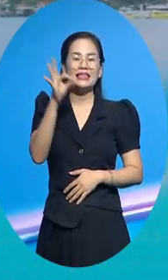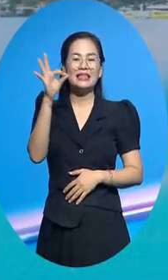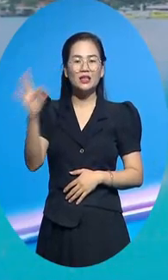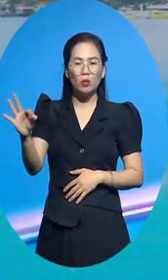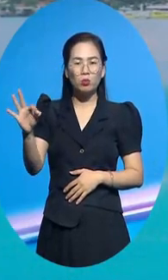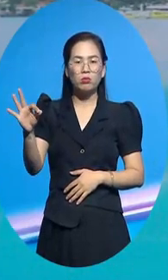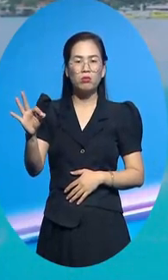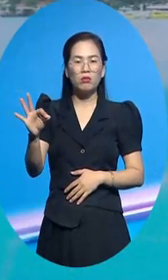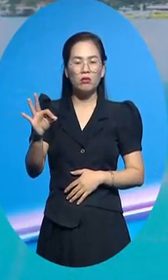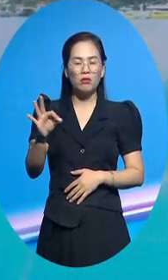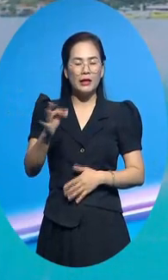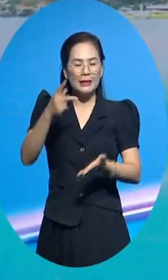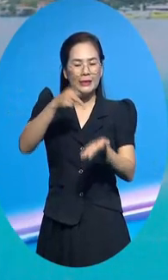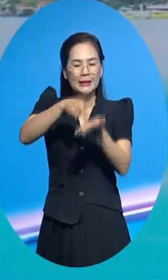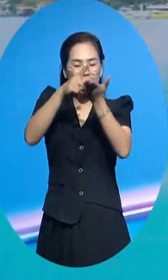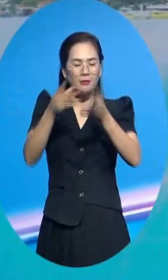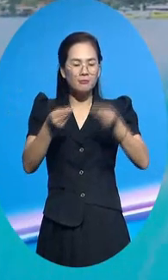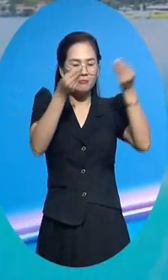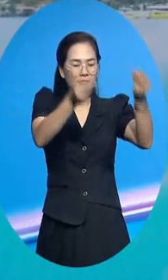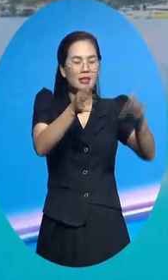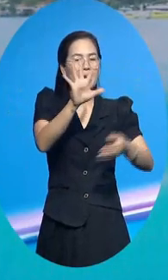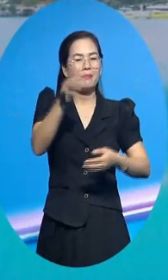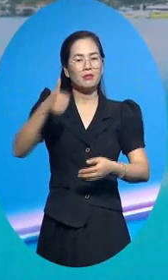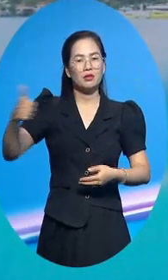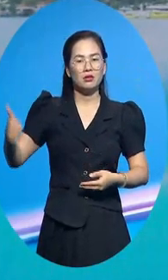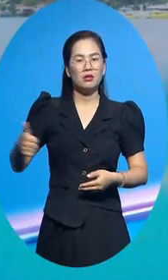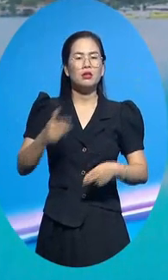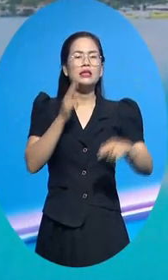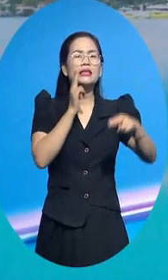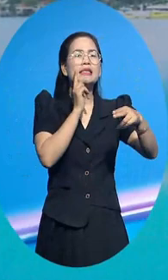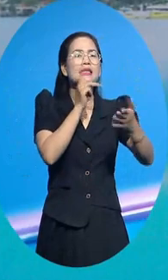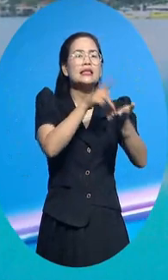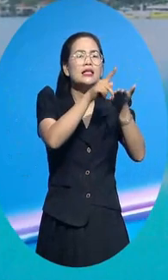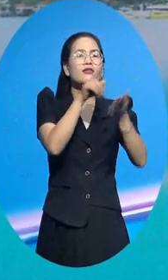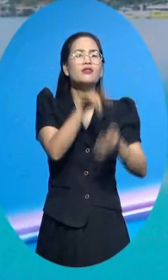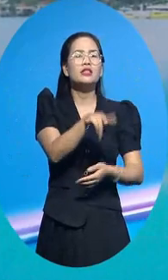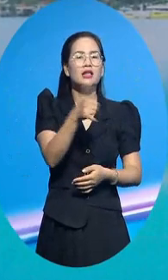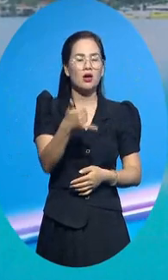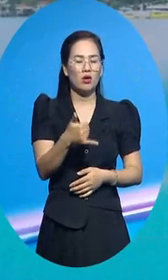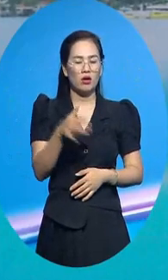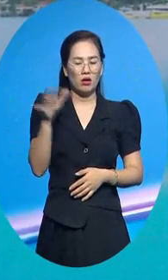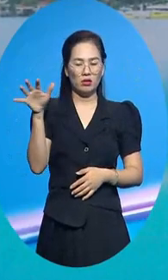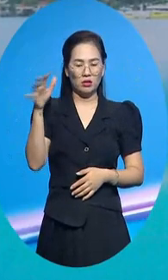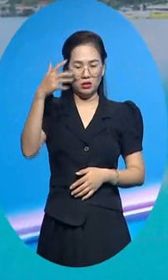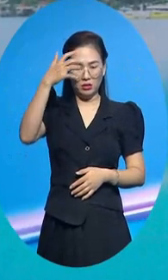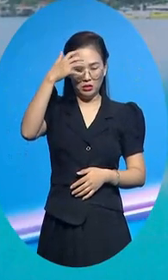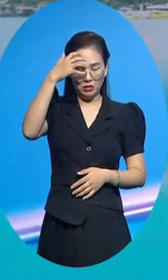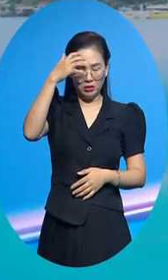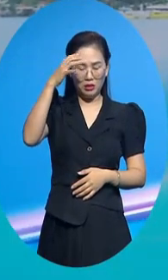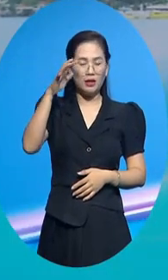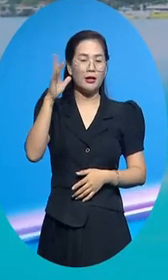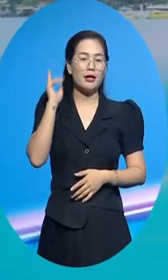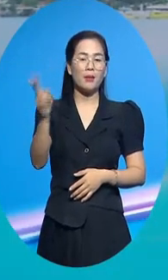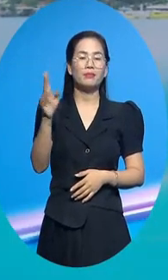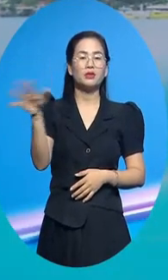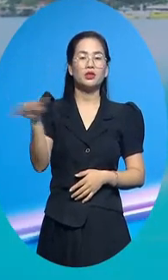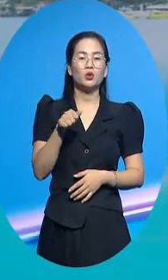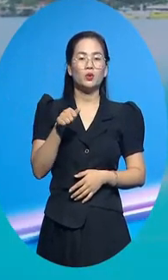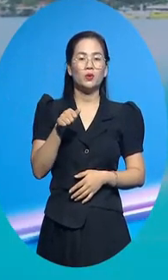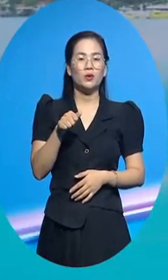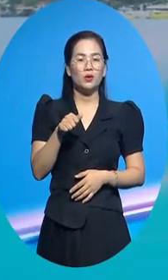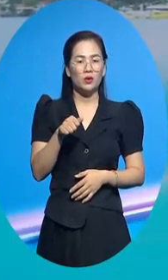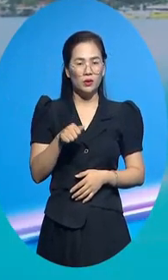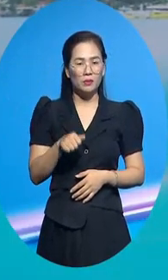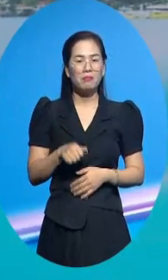quận Montana nhằm ngăn lệnh cấm TikTok của bang Montana, bang đầu tiên ở Mỹ cấm sử dụng ứng dụng này, trong đó nêu đích danh tổng chưởng